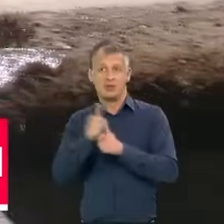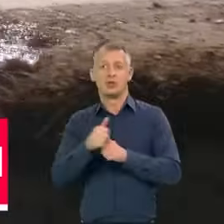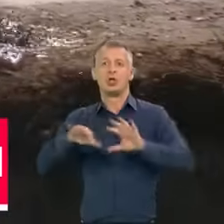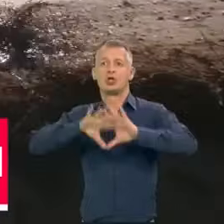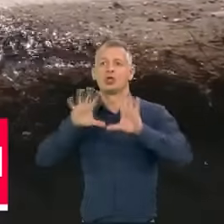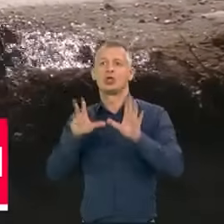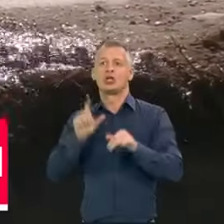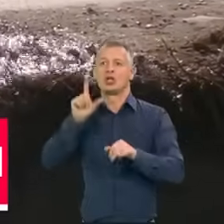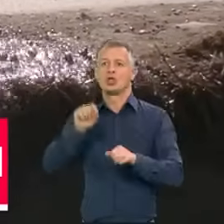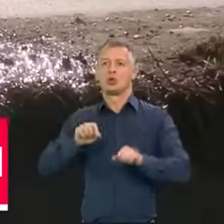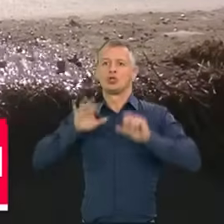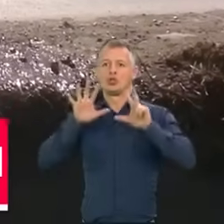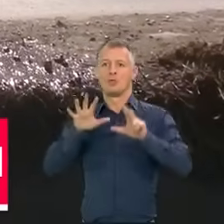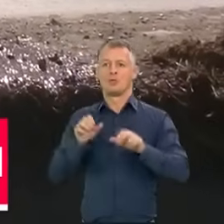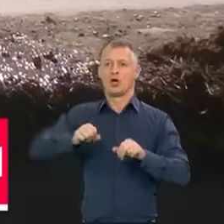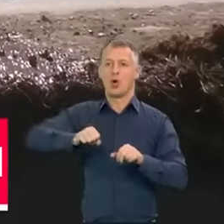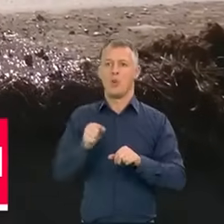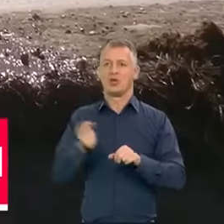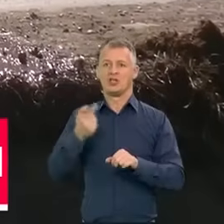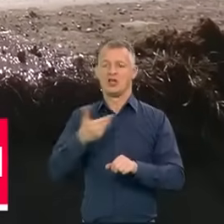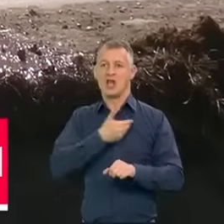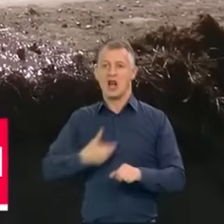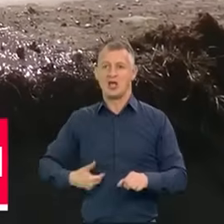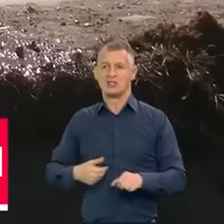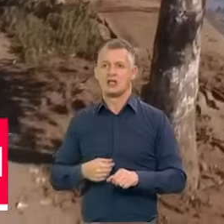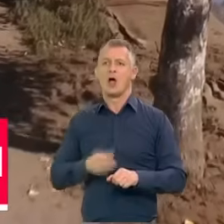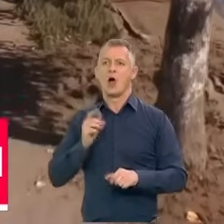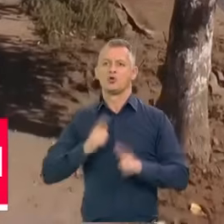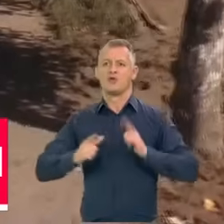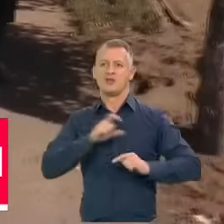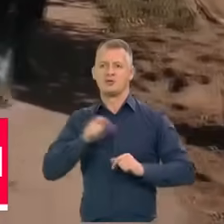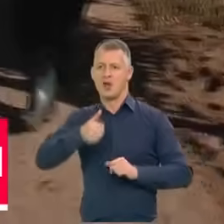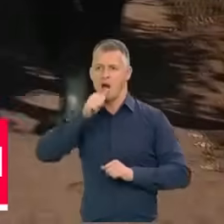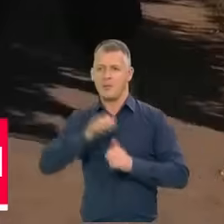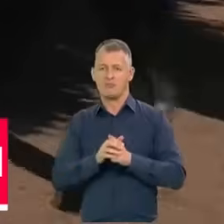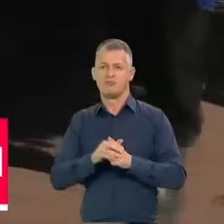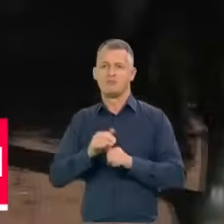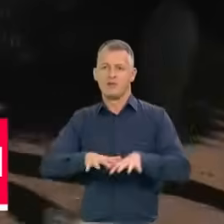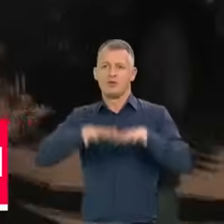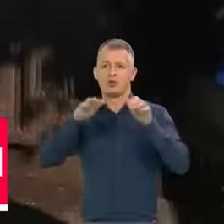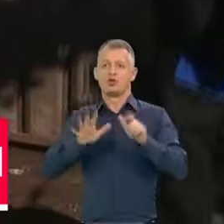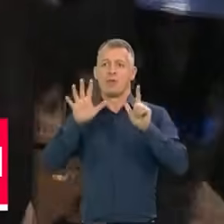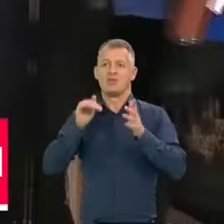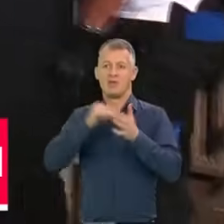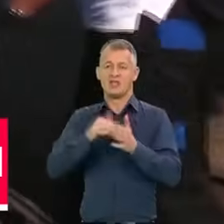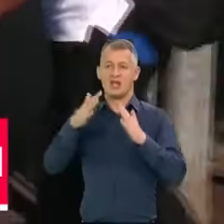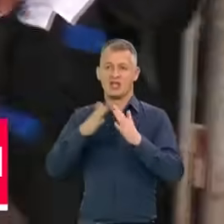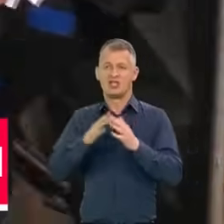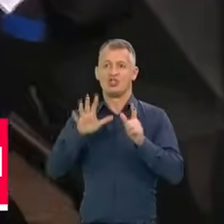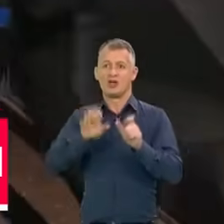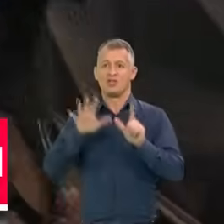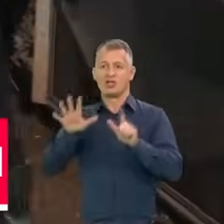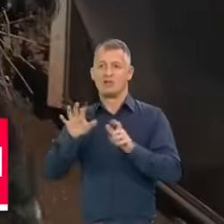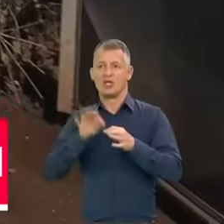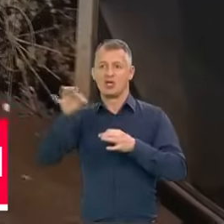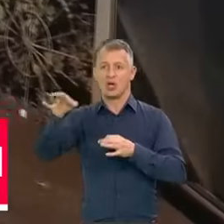28 de comune din județul Galați au fost afectate de inundații 7000 de case peste 77 de km de